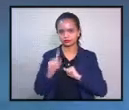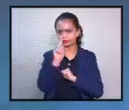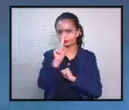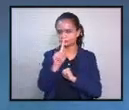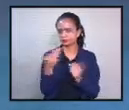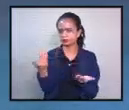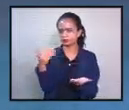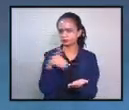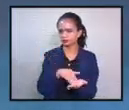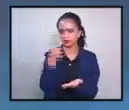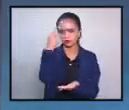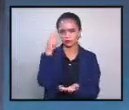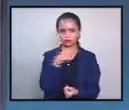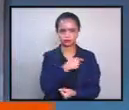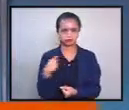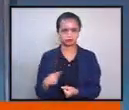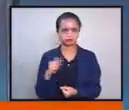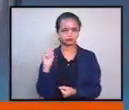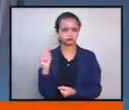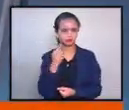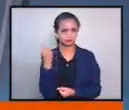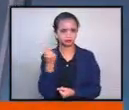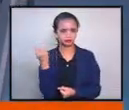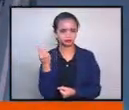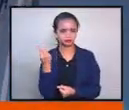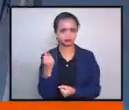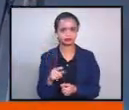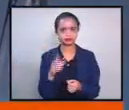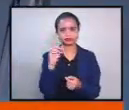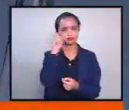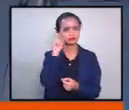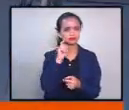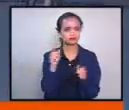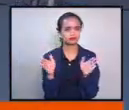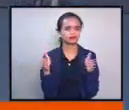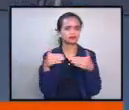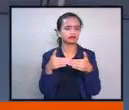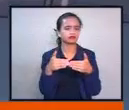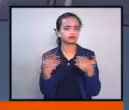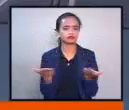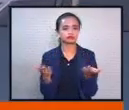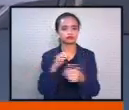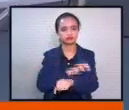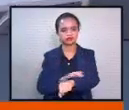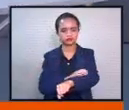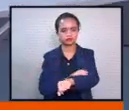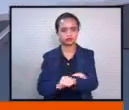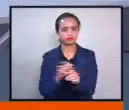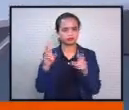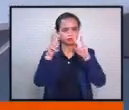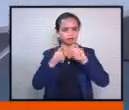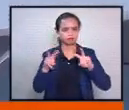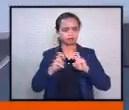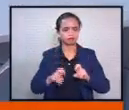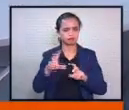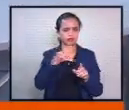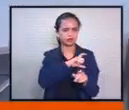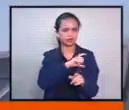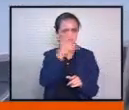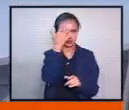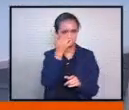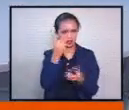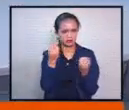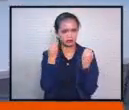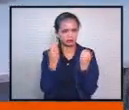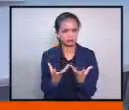Isa na namang 4 Chinese only na sex din na nabisto sa Makati. Inimbestiga na rin ng mga pulis kung bakit tila